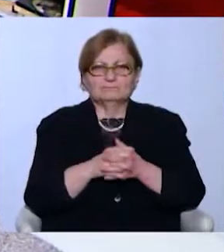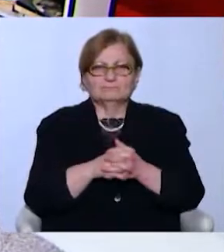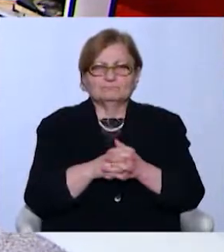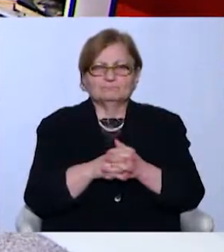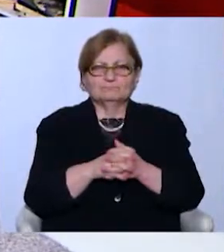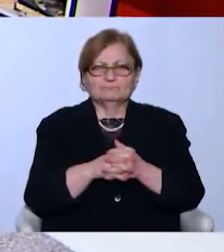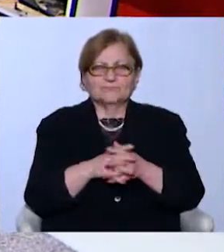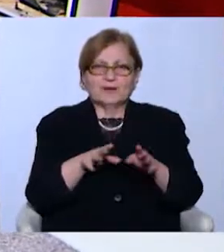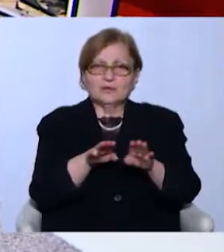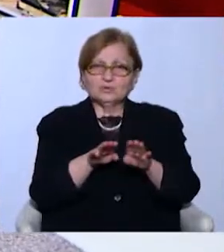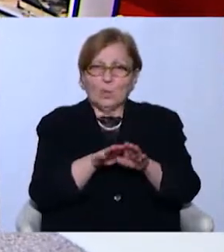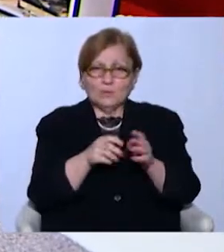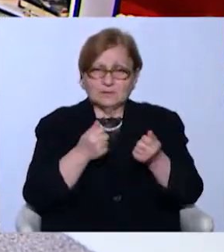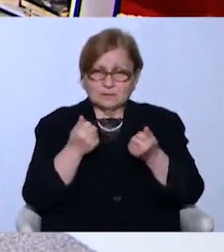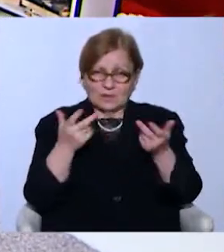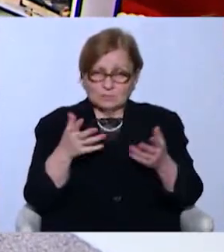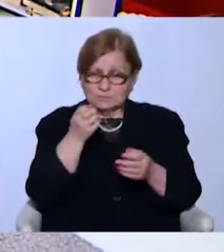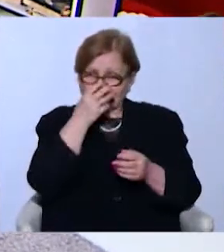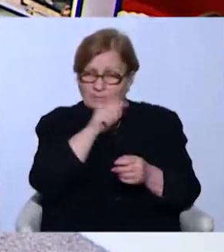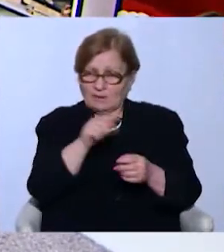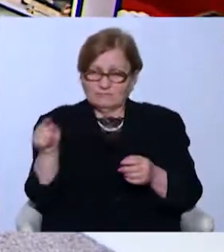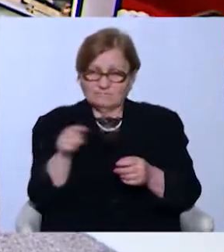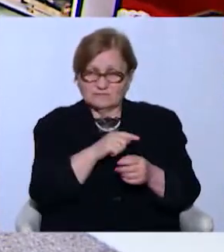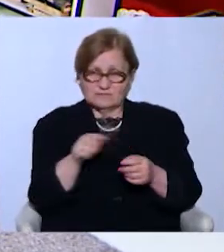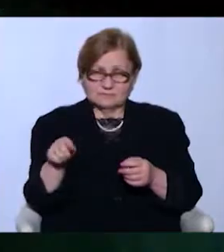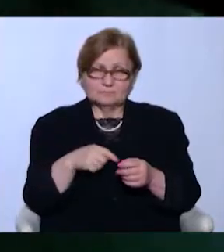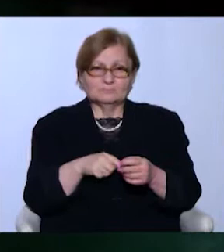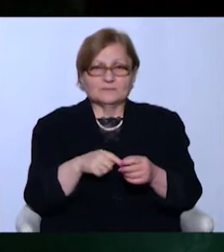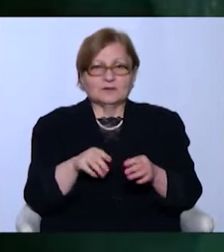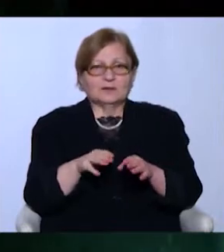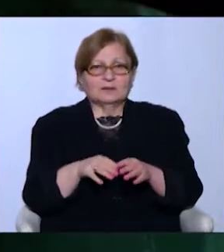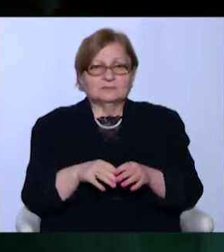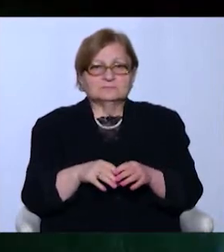იყოს ტოლი რაოდენობა, ტოლი მიხაკი,